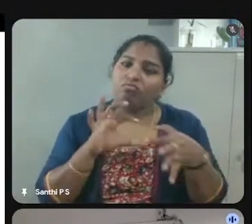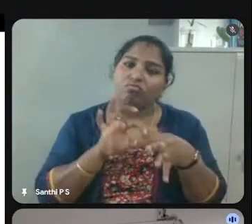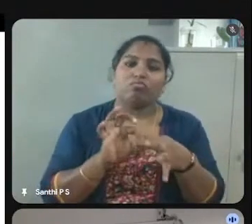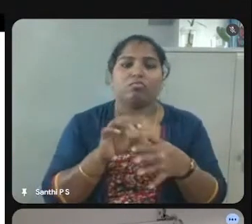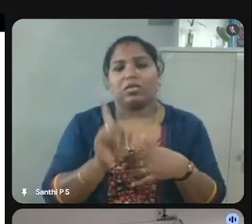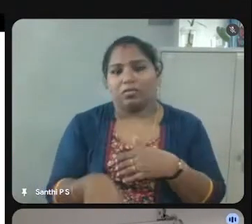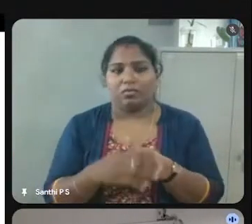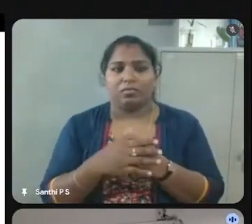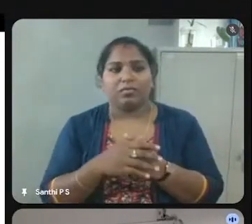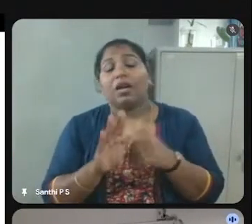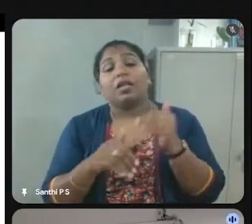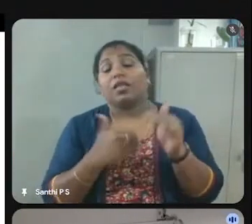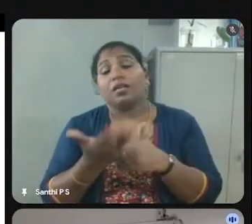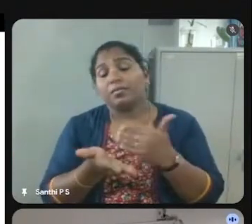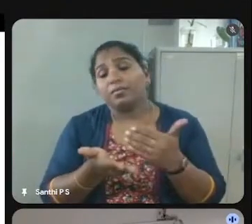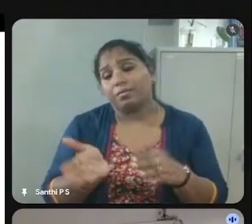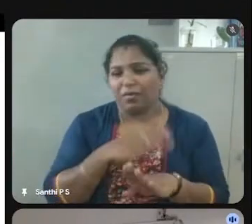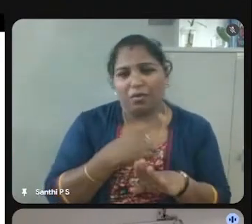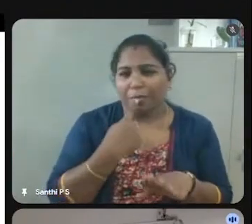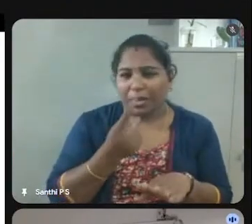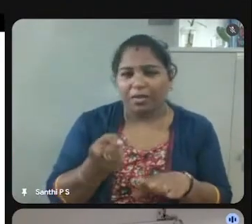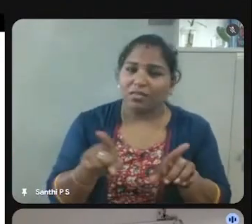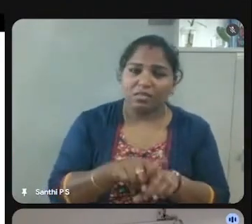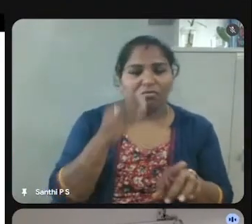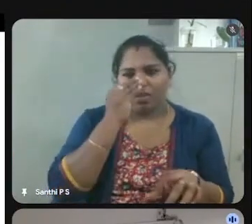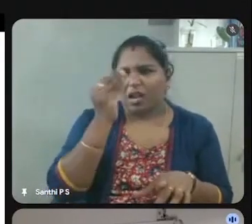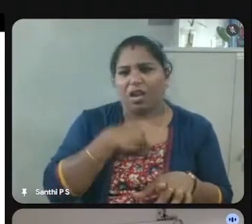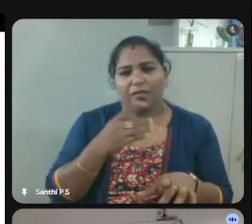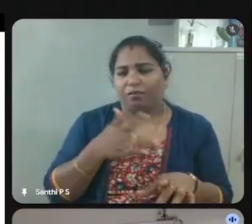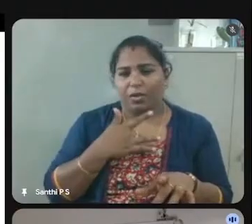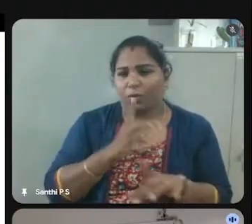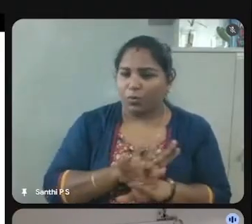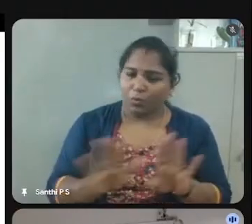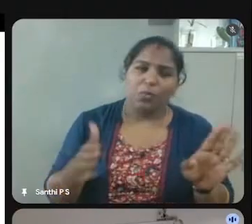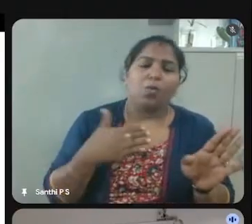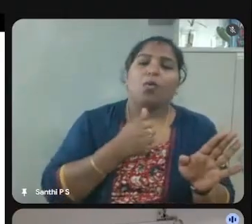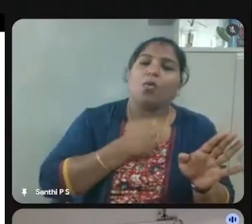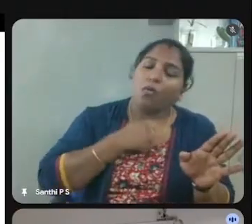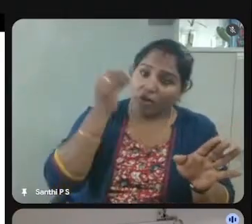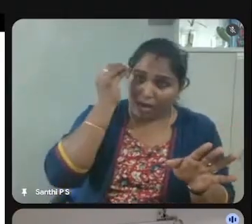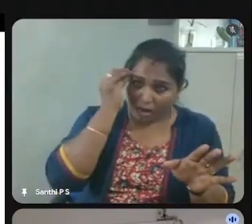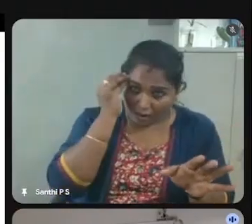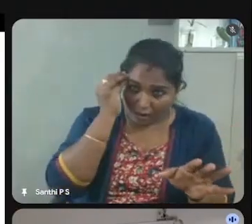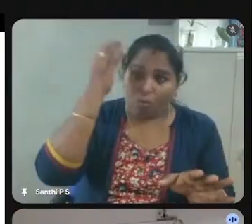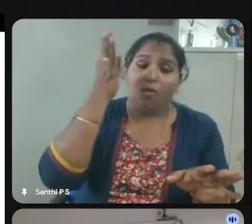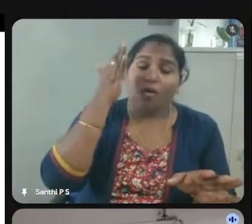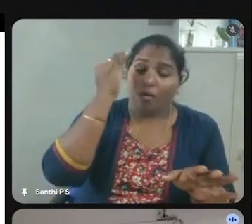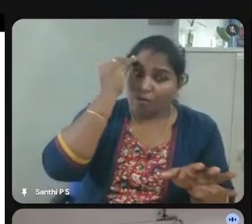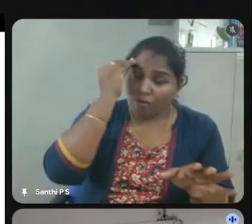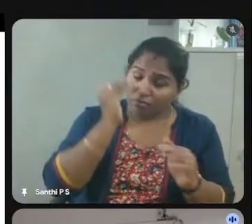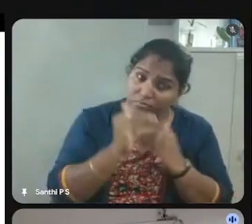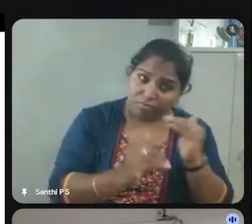നമ്മൾ ഒരിക്കലും, ഞാൻ മുന്നേയും പറഞ്ഞു, നാണക്കേട് വിചാരിക്കരുത്. അത് ഏത് കാര്യത്തിലാണെന്നുണ്ടെങ്കിലും, നമ്മുടെ അറിവ് വർദ്ധിപ്പിക്കുന്ന കാര്യത്തിലാണെന്നുണ്ടെങ്കിലും,